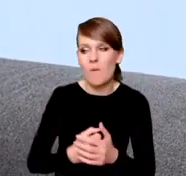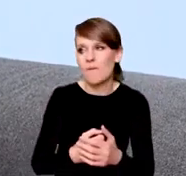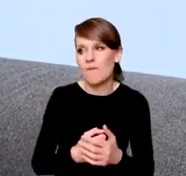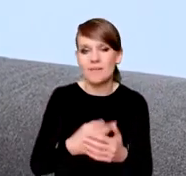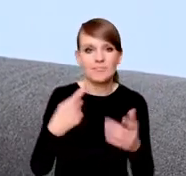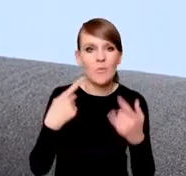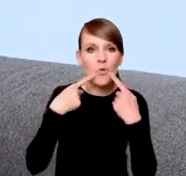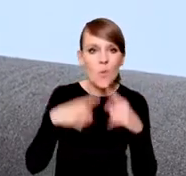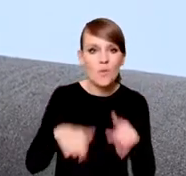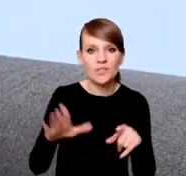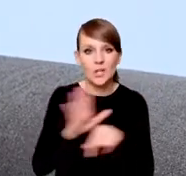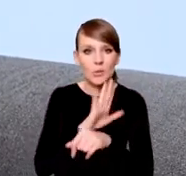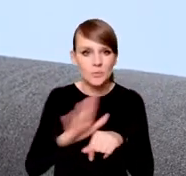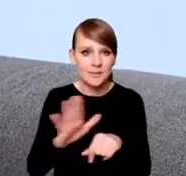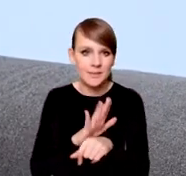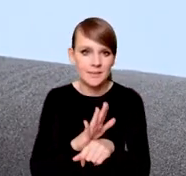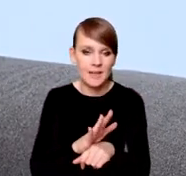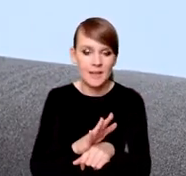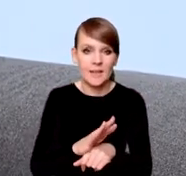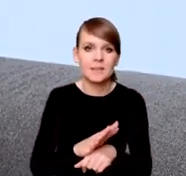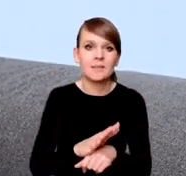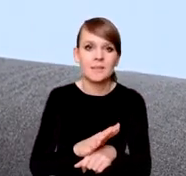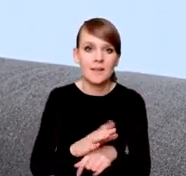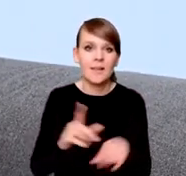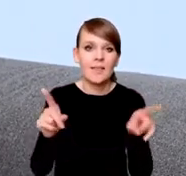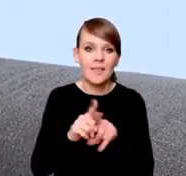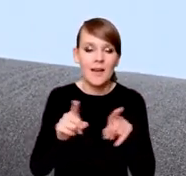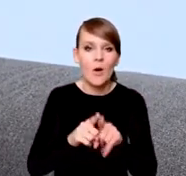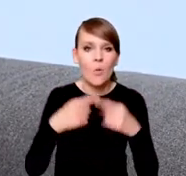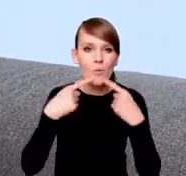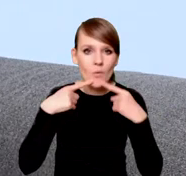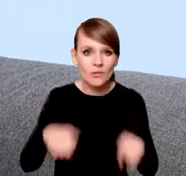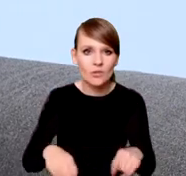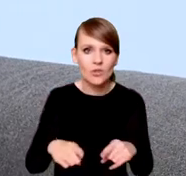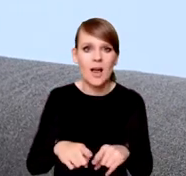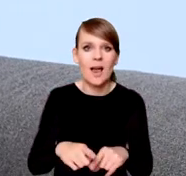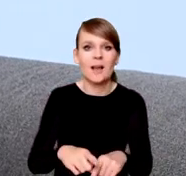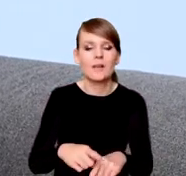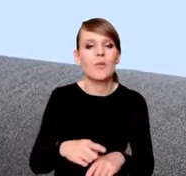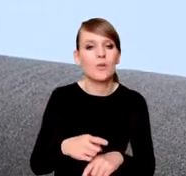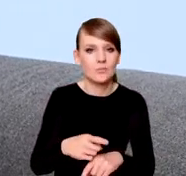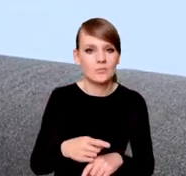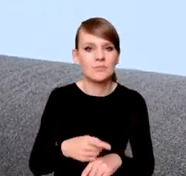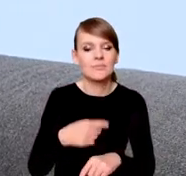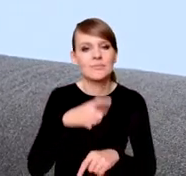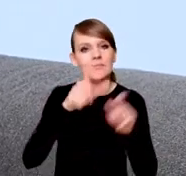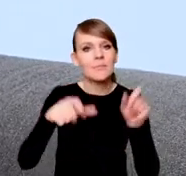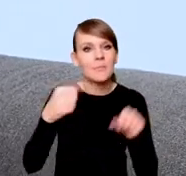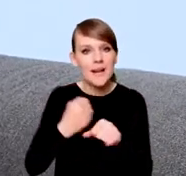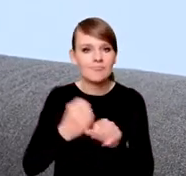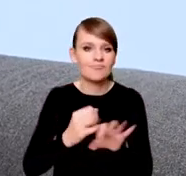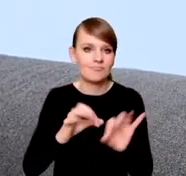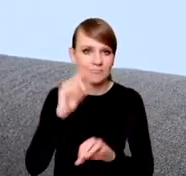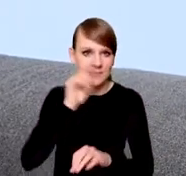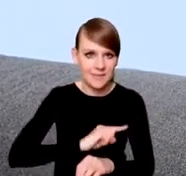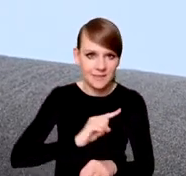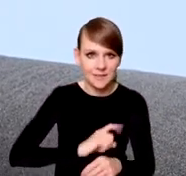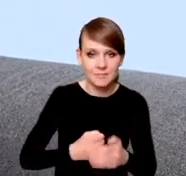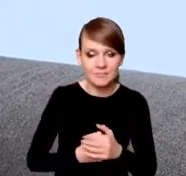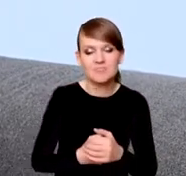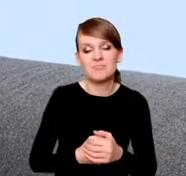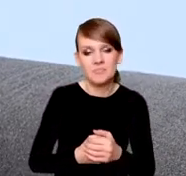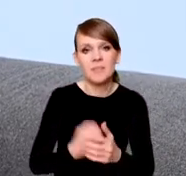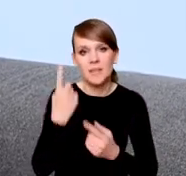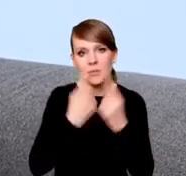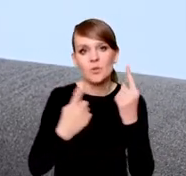za biznes, także odpowiedzialność za dobrostan naszych pracowników. To wydaje mi się rzeczy,